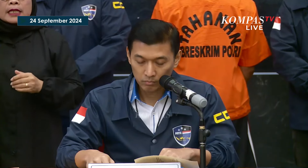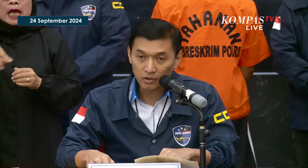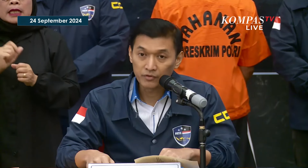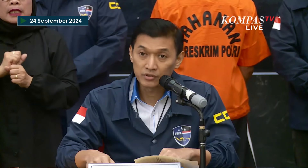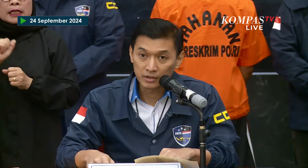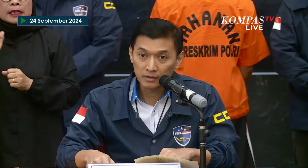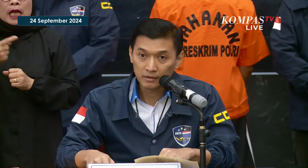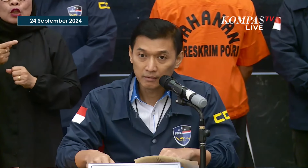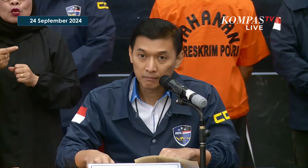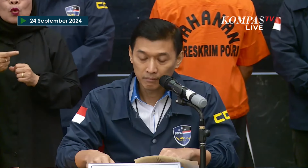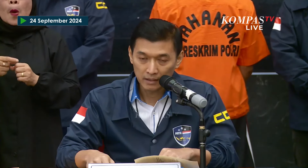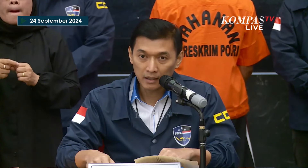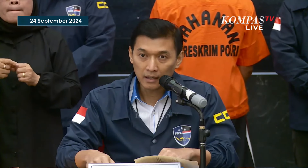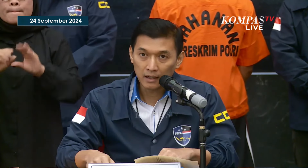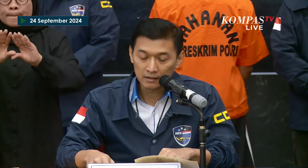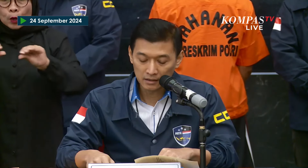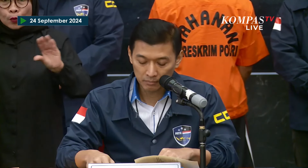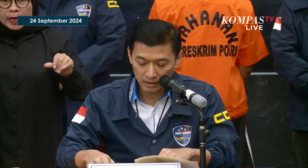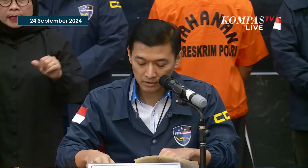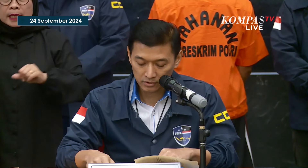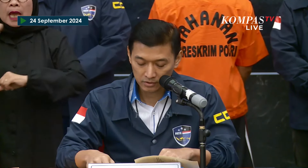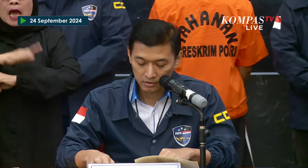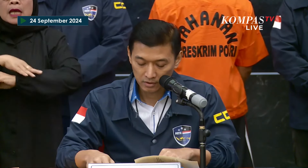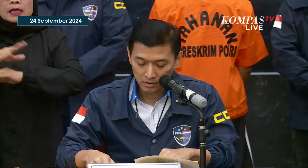satu provinsi pada